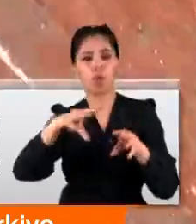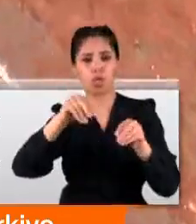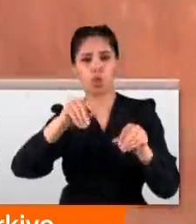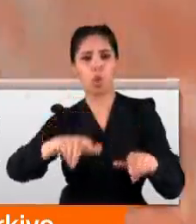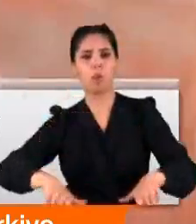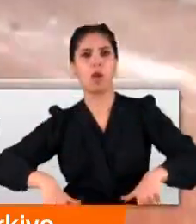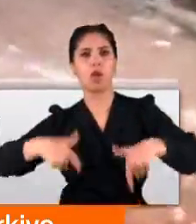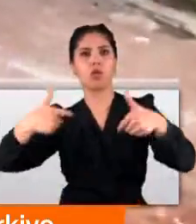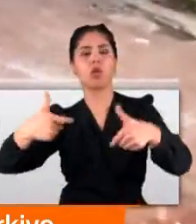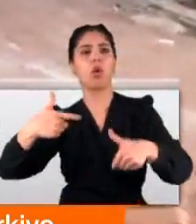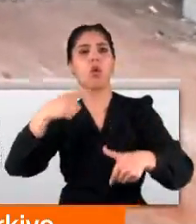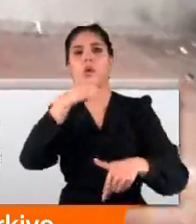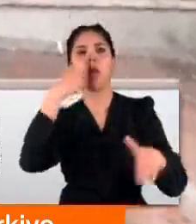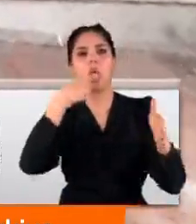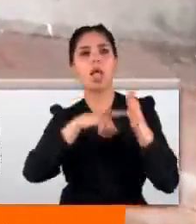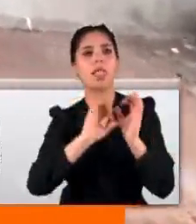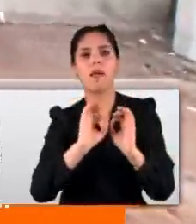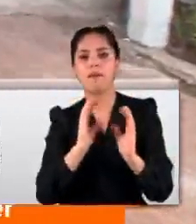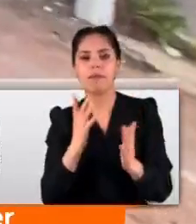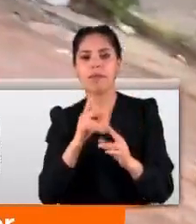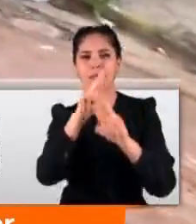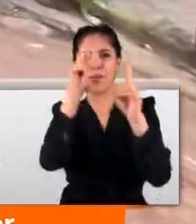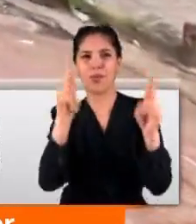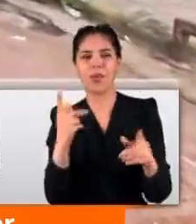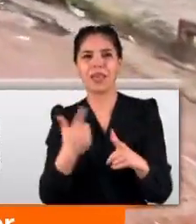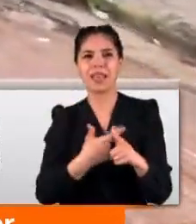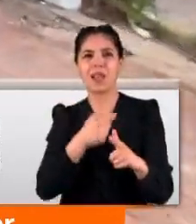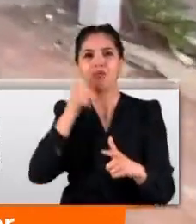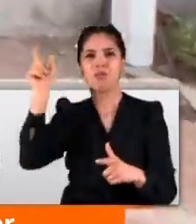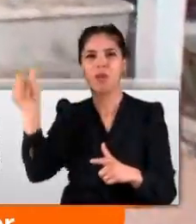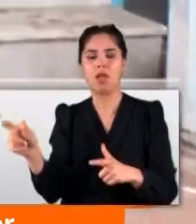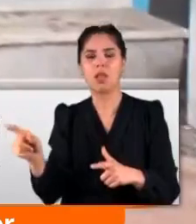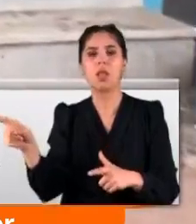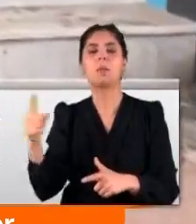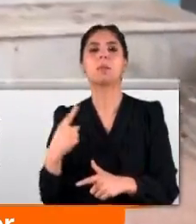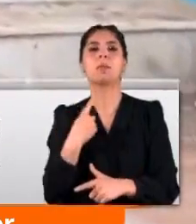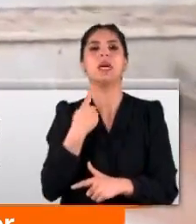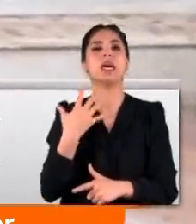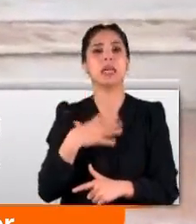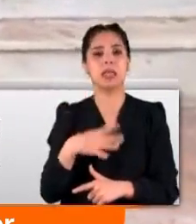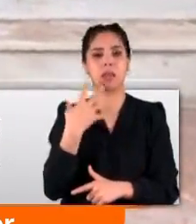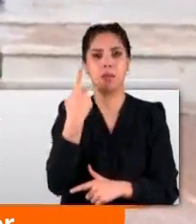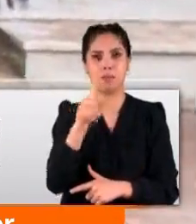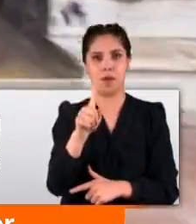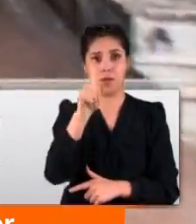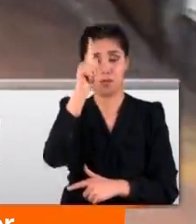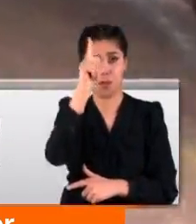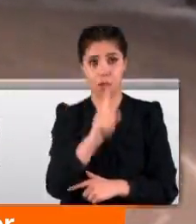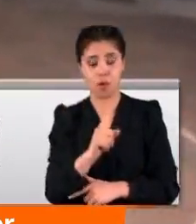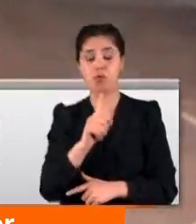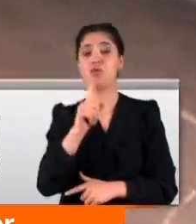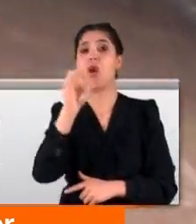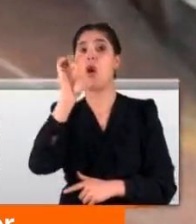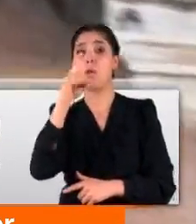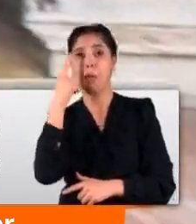döktü. Amacı neydi? İşte tam da bu dükkanda kiracı olan kişiyi canından bezdirmek. 5 bin lirayı önce 15 bin lira,